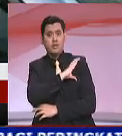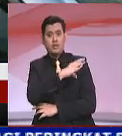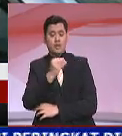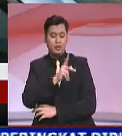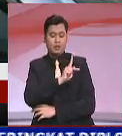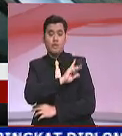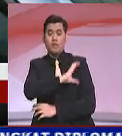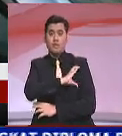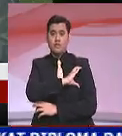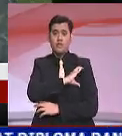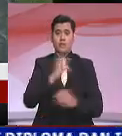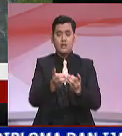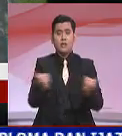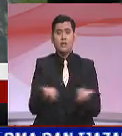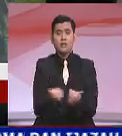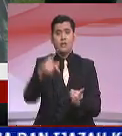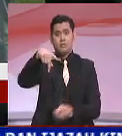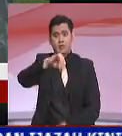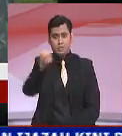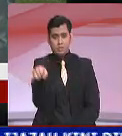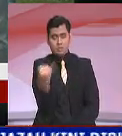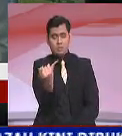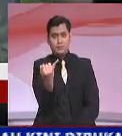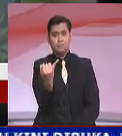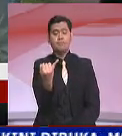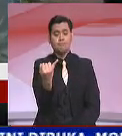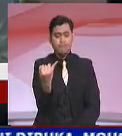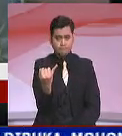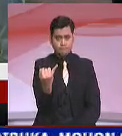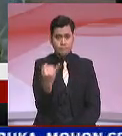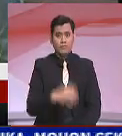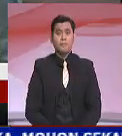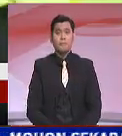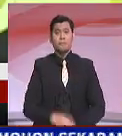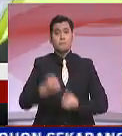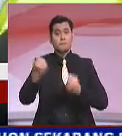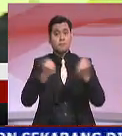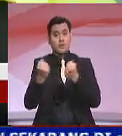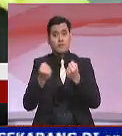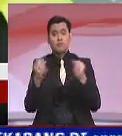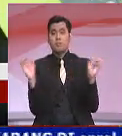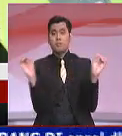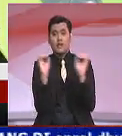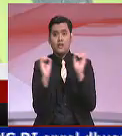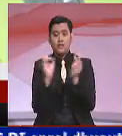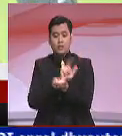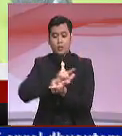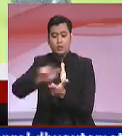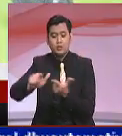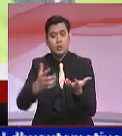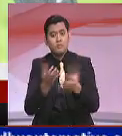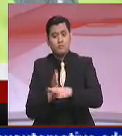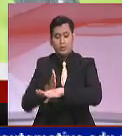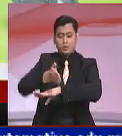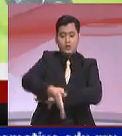Polis Daerah Petaling Jaya, Assistant Commissioner Nek Izzani Muhammad Faizal. Kenderaan yang tidak mempunyai kebenaran untuk